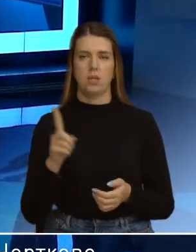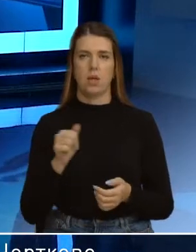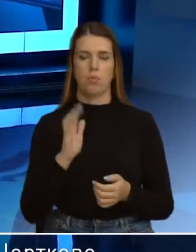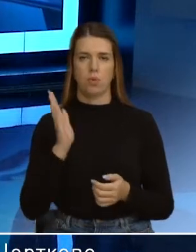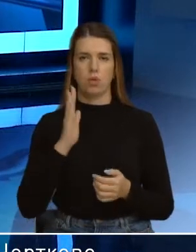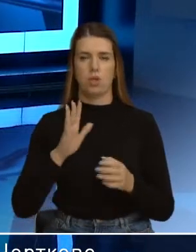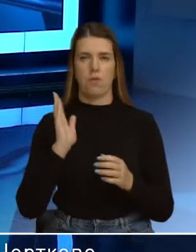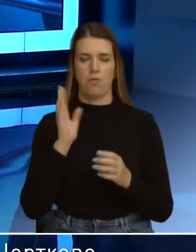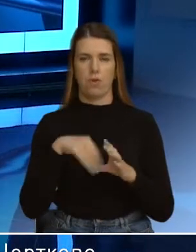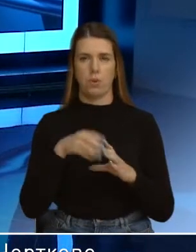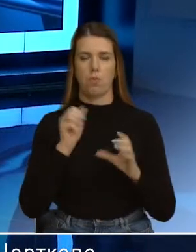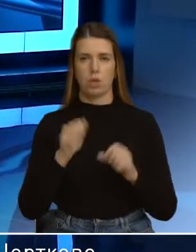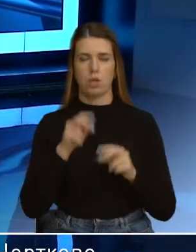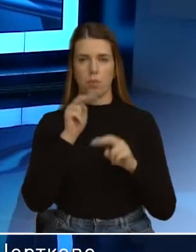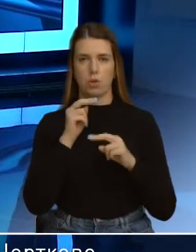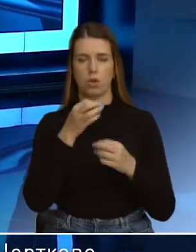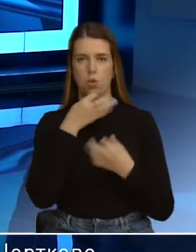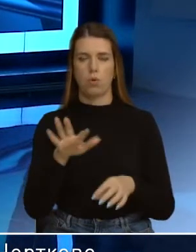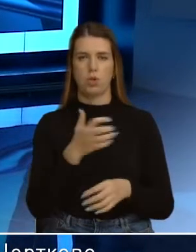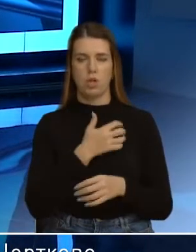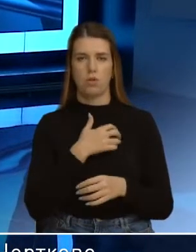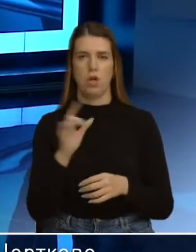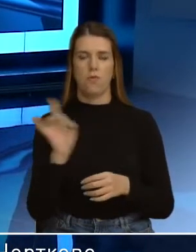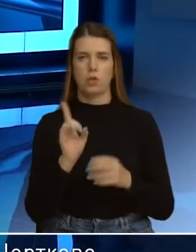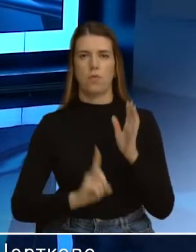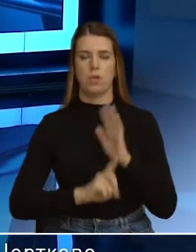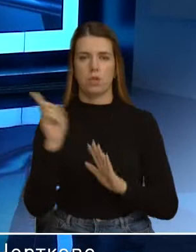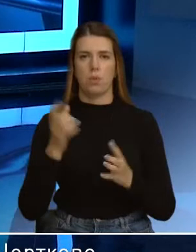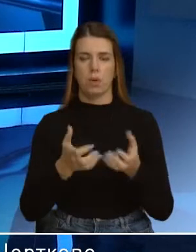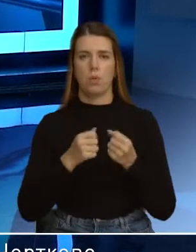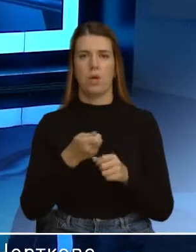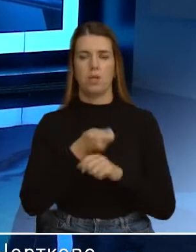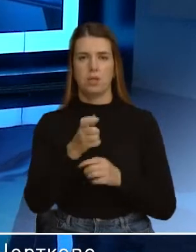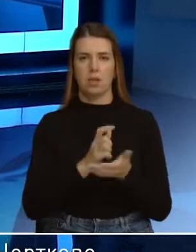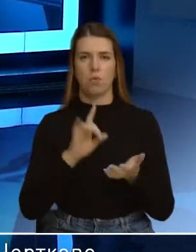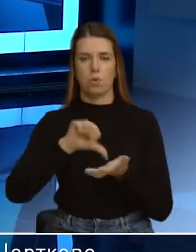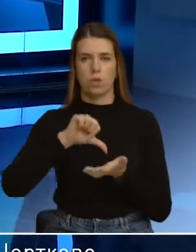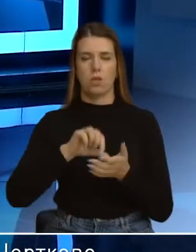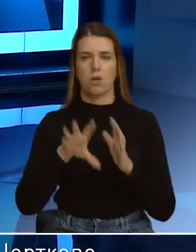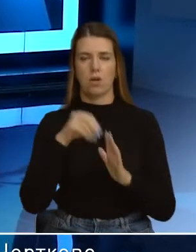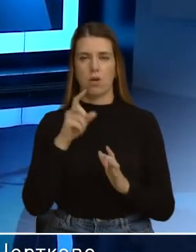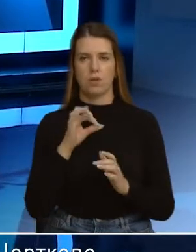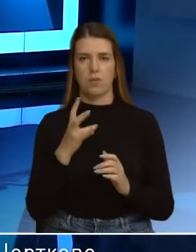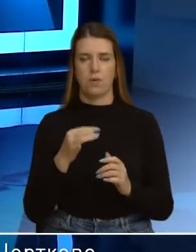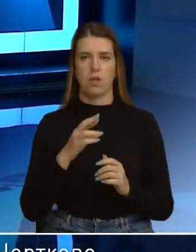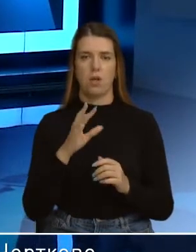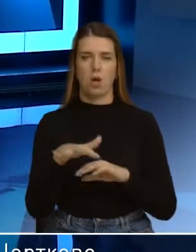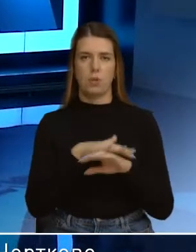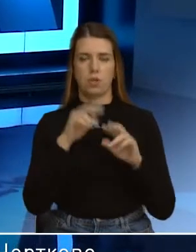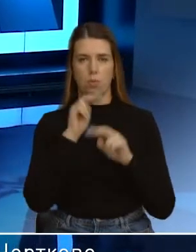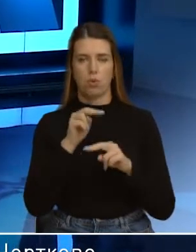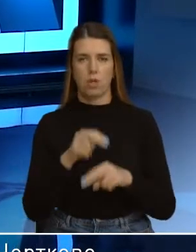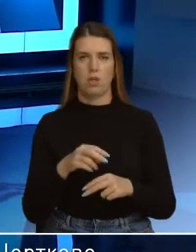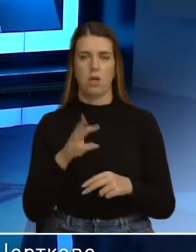За предстоящими выборами теперь может наблюдать любой желающий. В Ростове начался прием заявок на участие в голосовании в качестве общественного